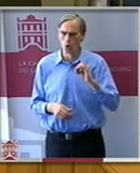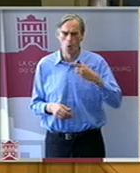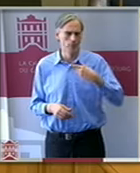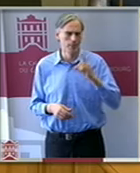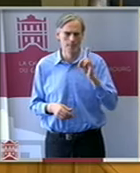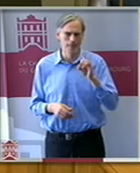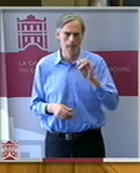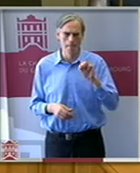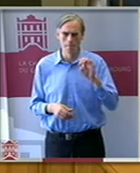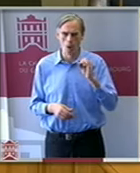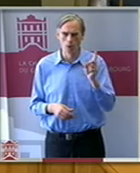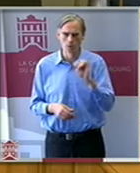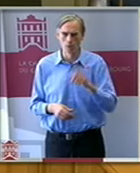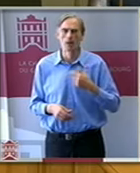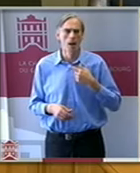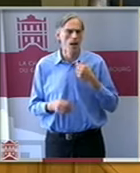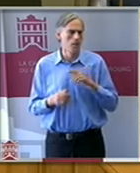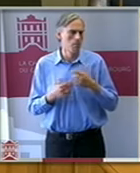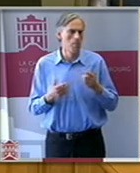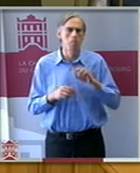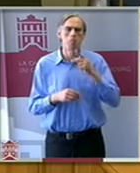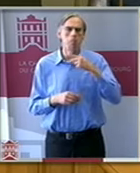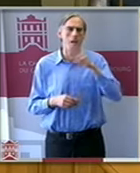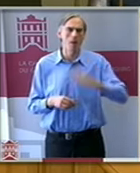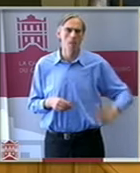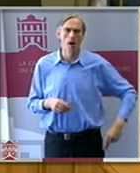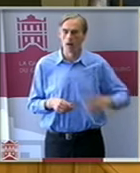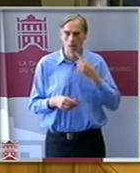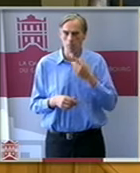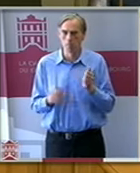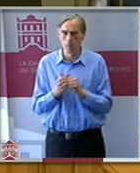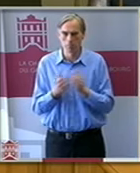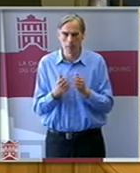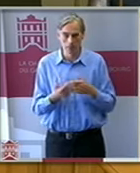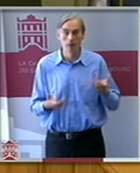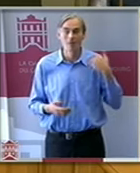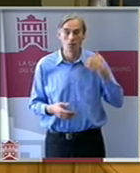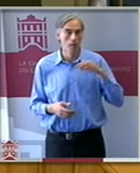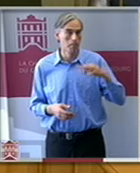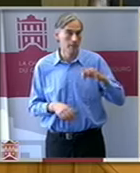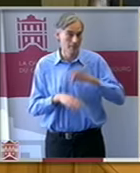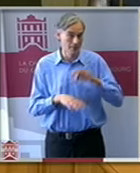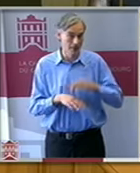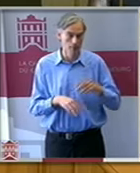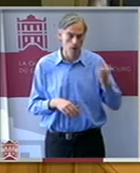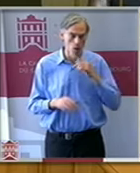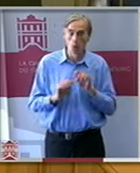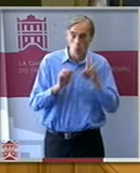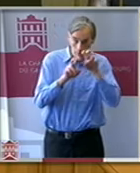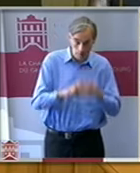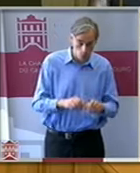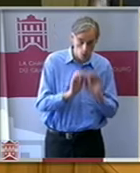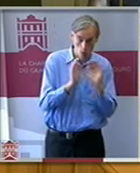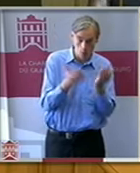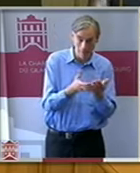auf der organisiert. Und da war die demolische Präsidentin von der Enquete-Kommission über die Panama Papers vom bolivianischen Senat,